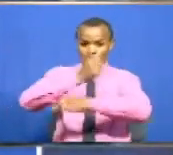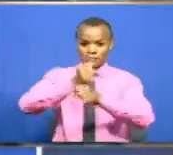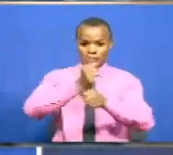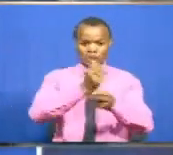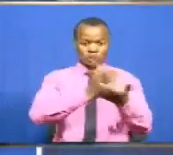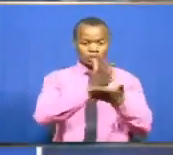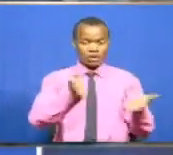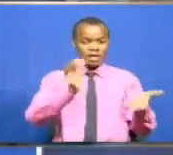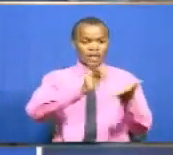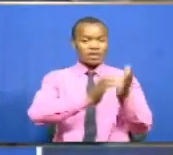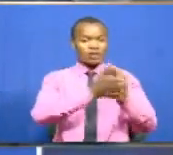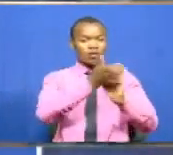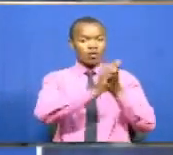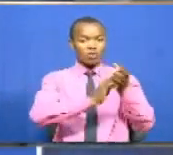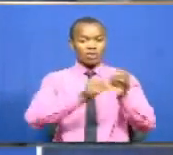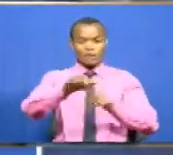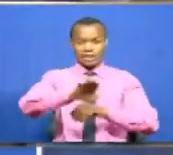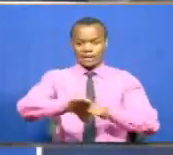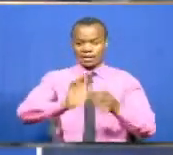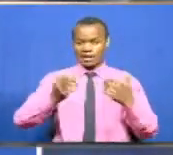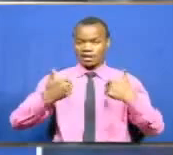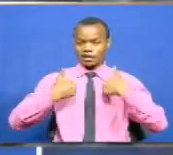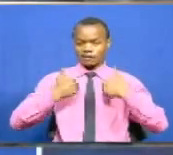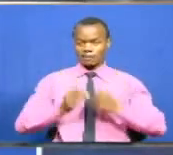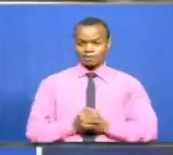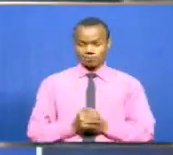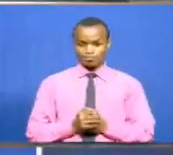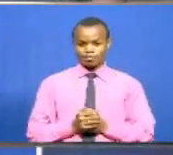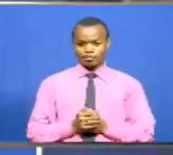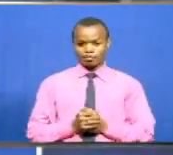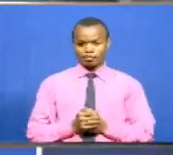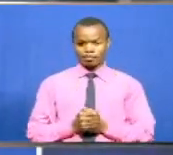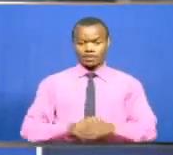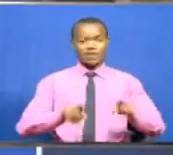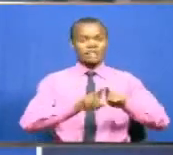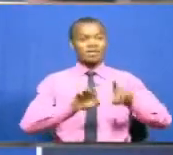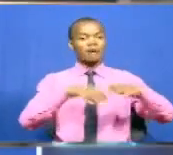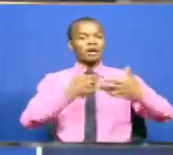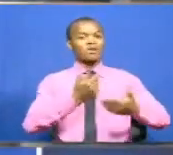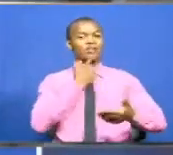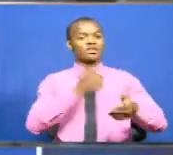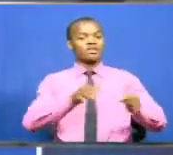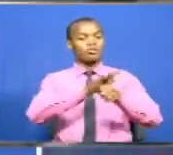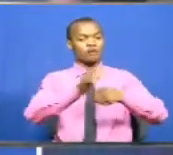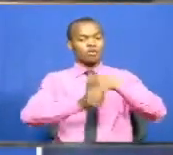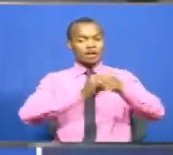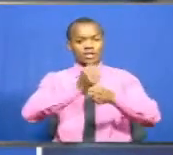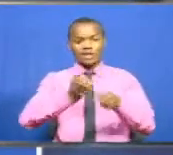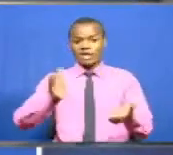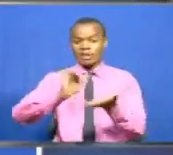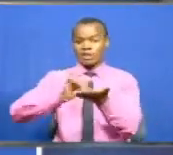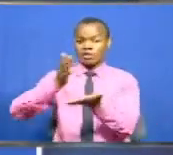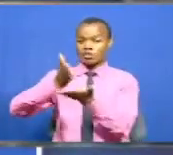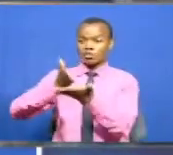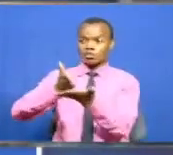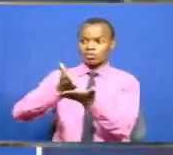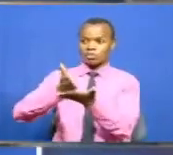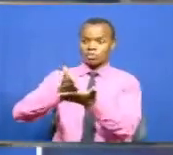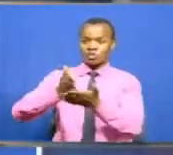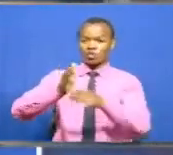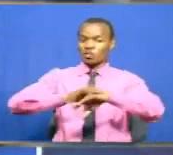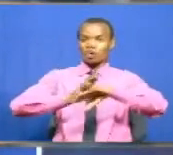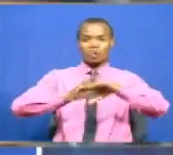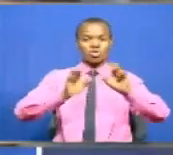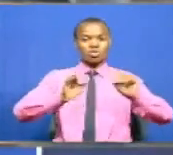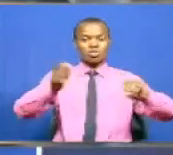are also available. But I think as we have stayed for a whole year, it is more detrimental when our students continue staying at